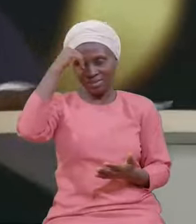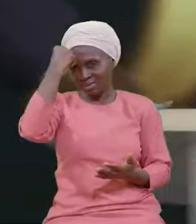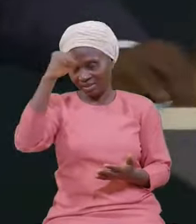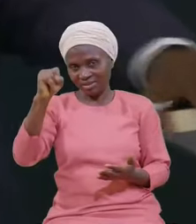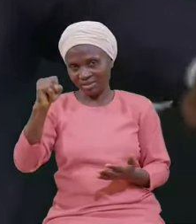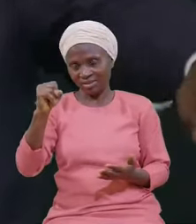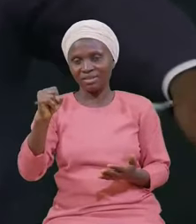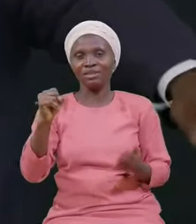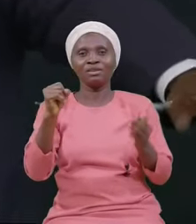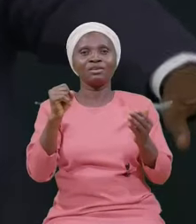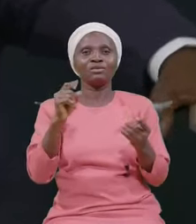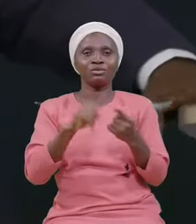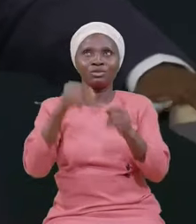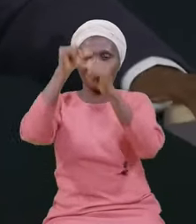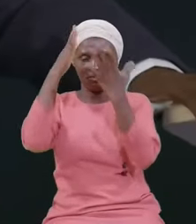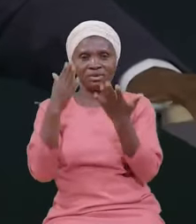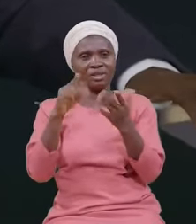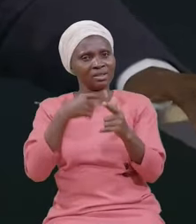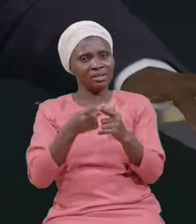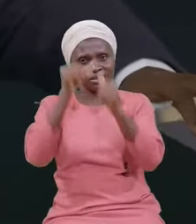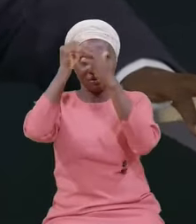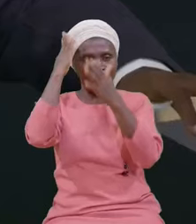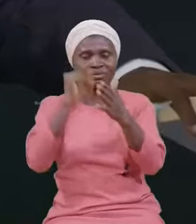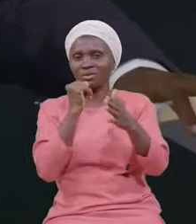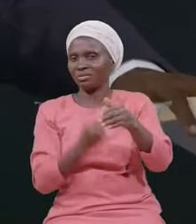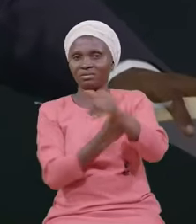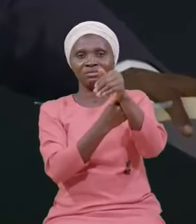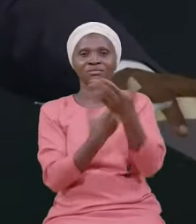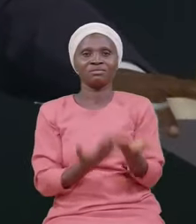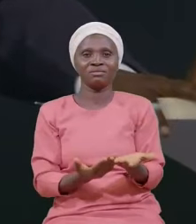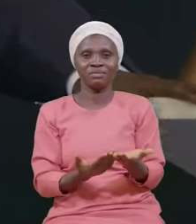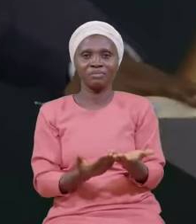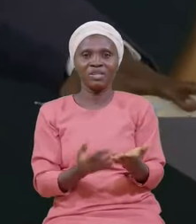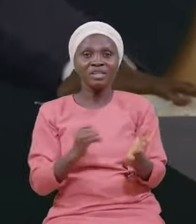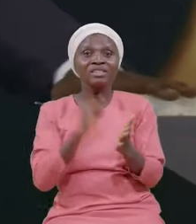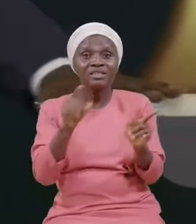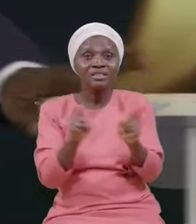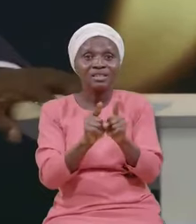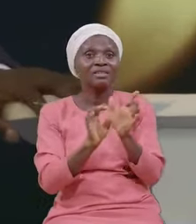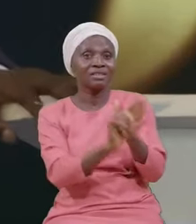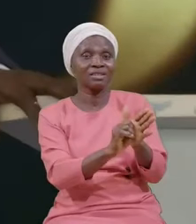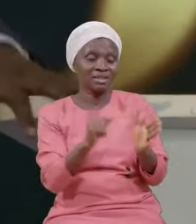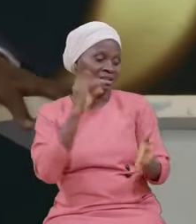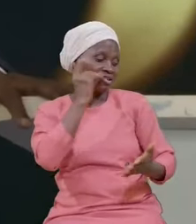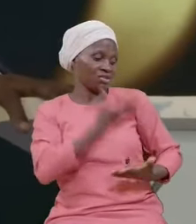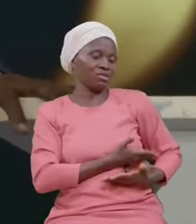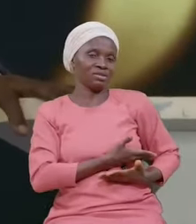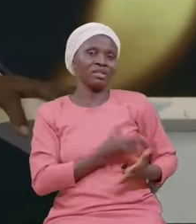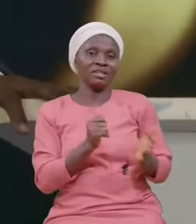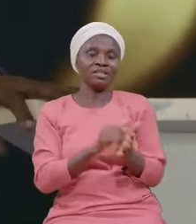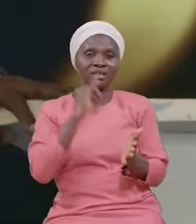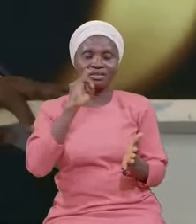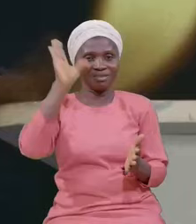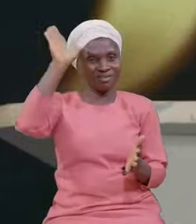plus avec toi dans cette affaire. C'est comme une fille qui se rebelle contre la mère. La mère dit, ah ma